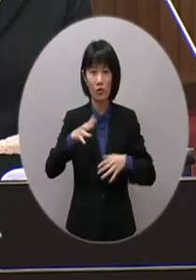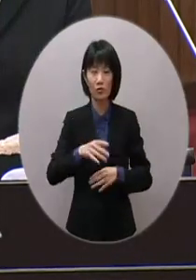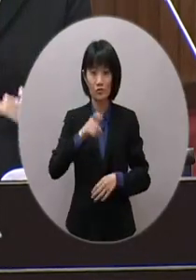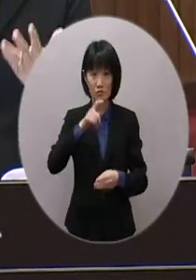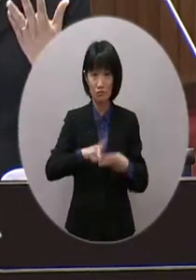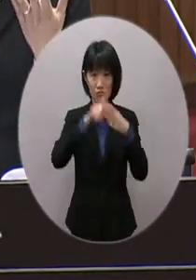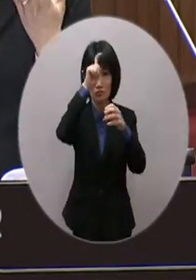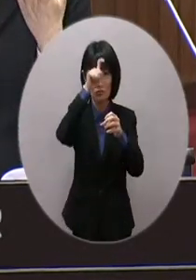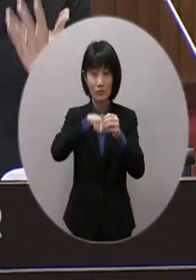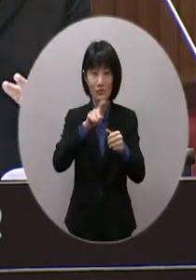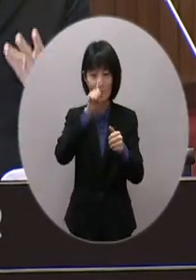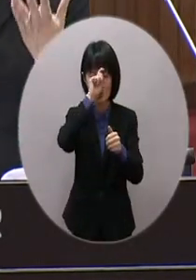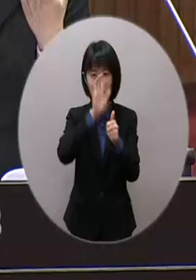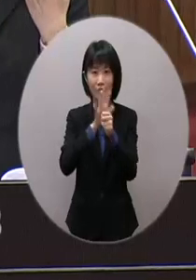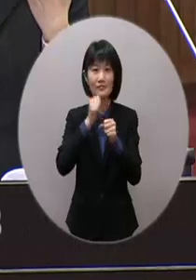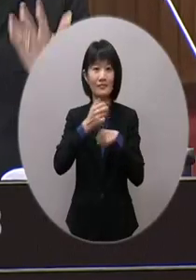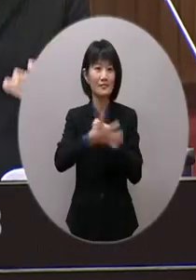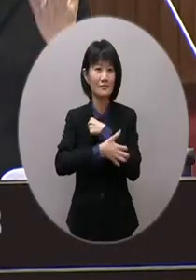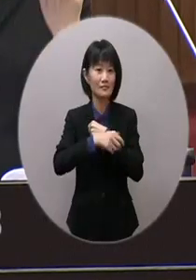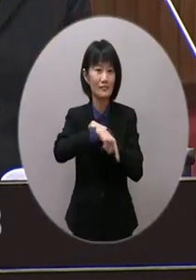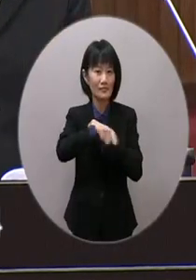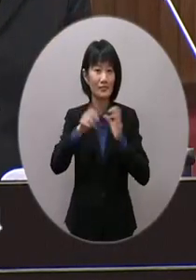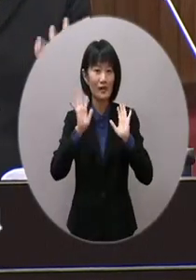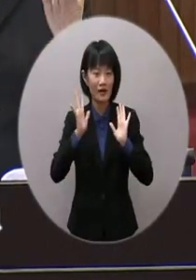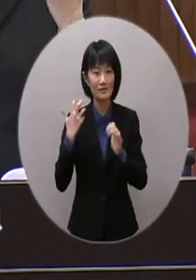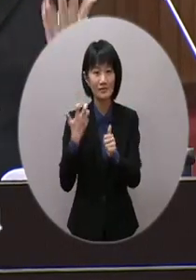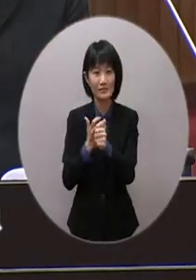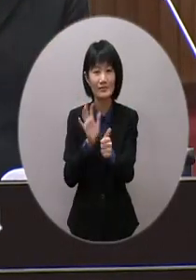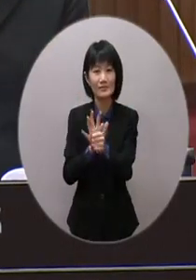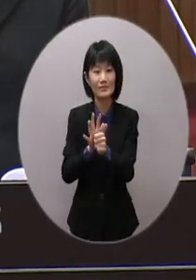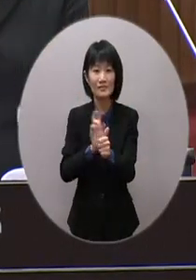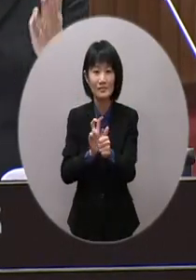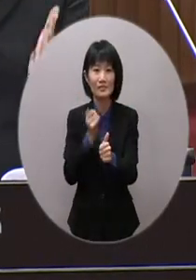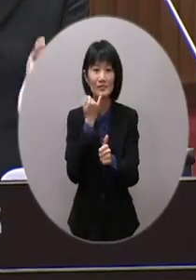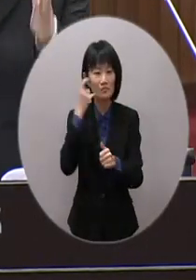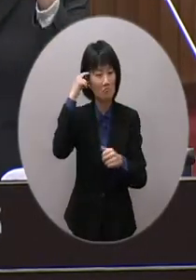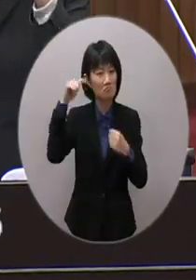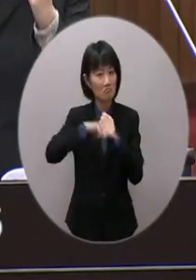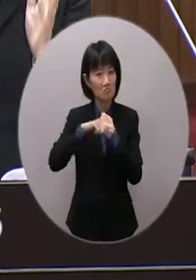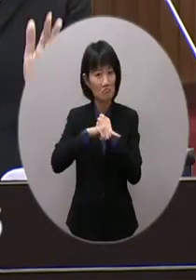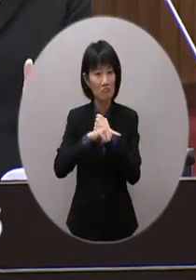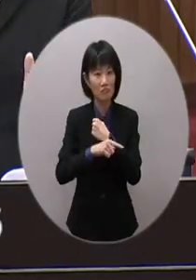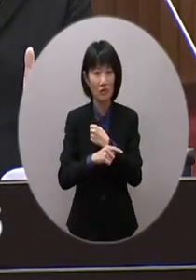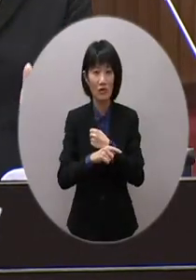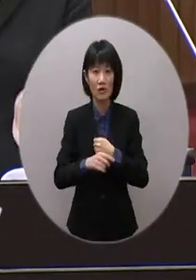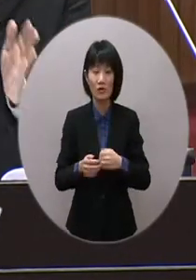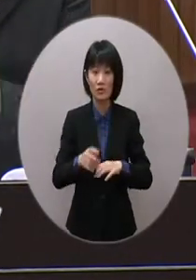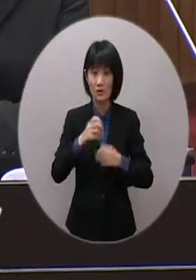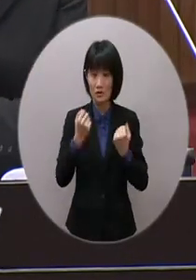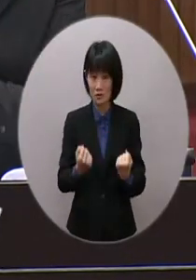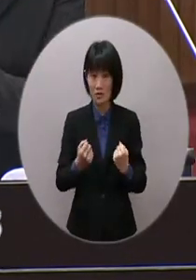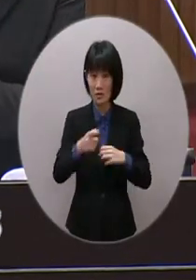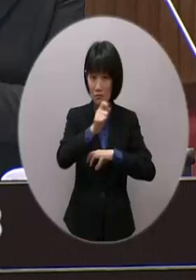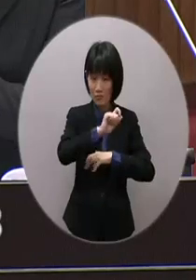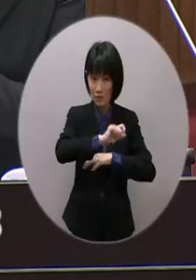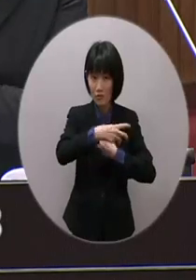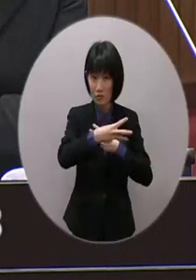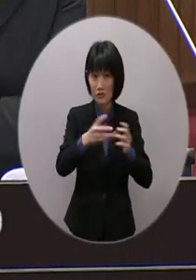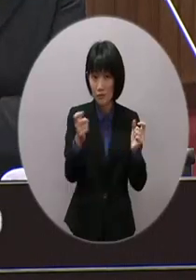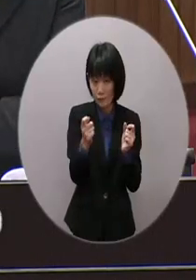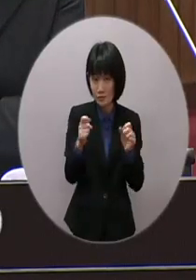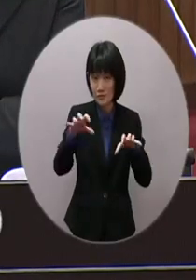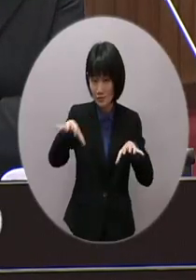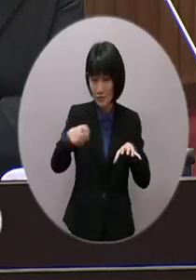能够照顾他们的员工，所以他们想尽了所有的办法，终于在办公室的附近车程